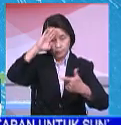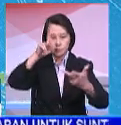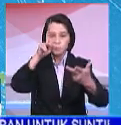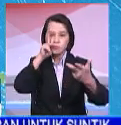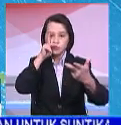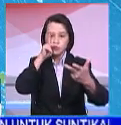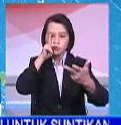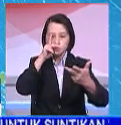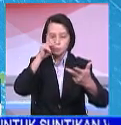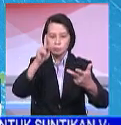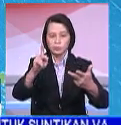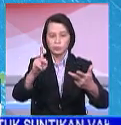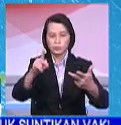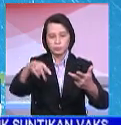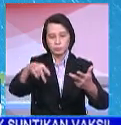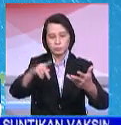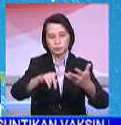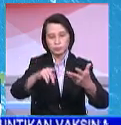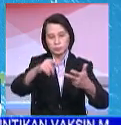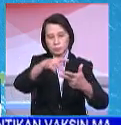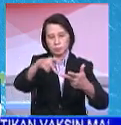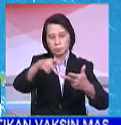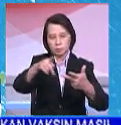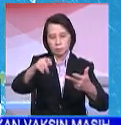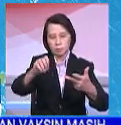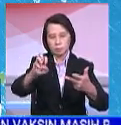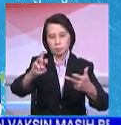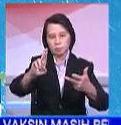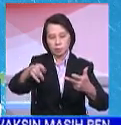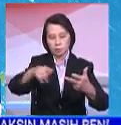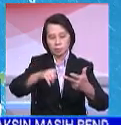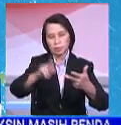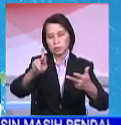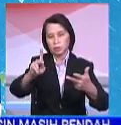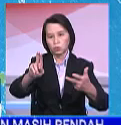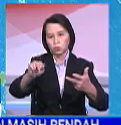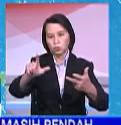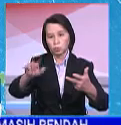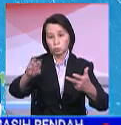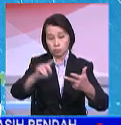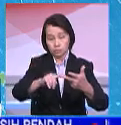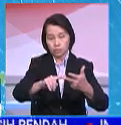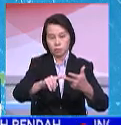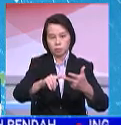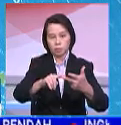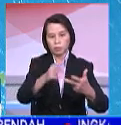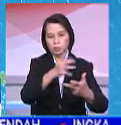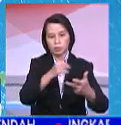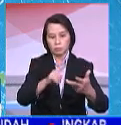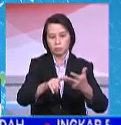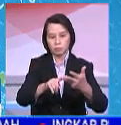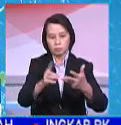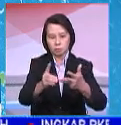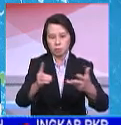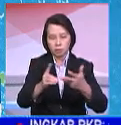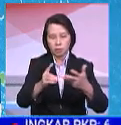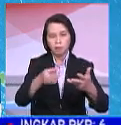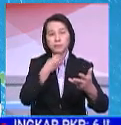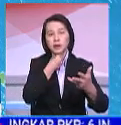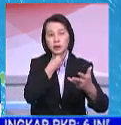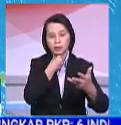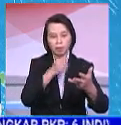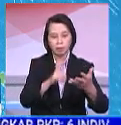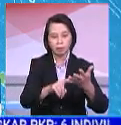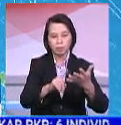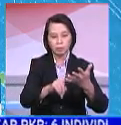Kedah seperti di Kubang Basu, Padang Terap, Bandar Baru, Kulim dan juga memasuki bahagian daerah Hulu Perak,